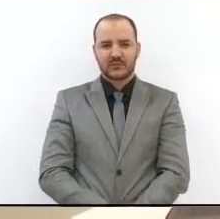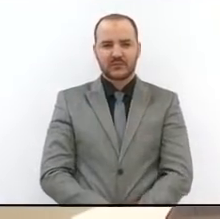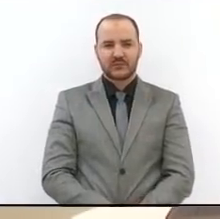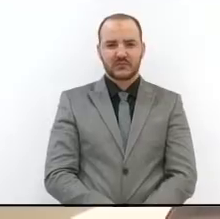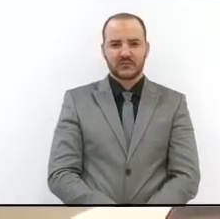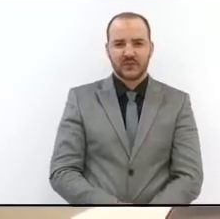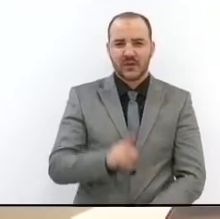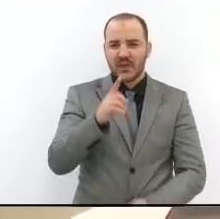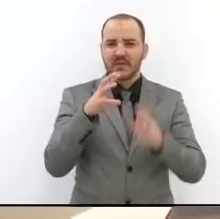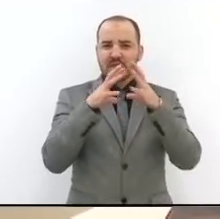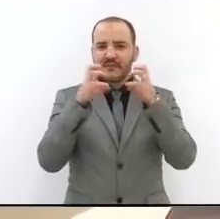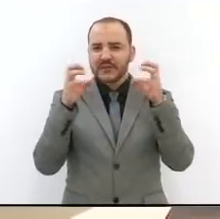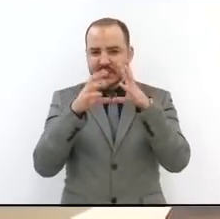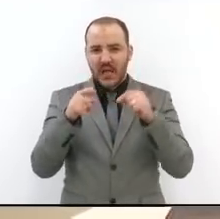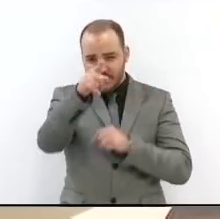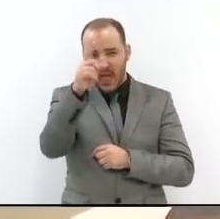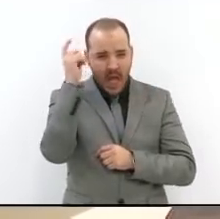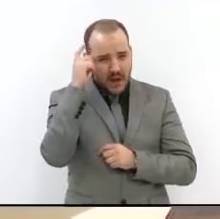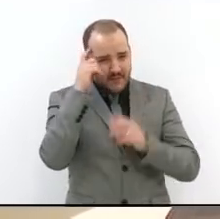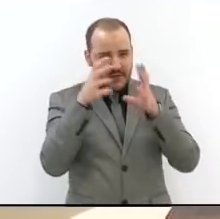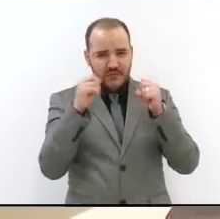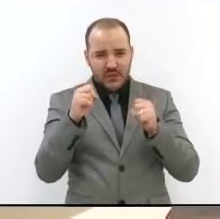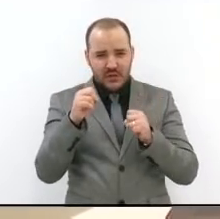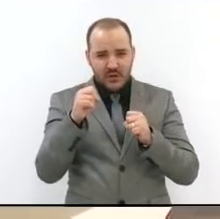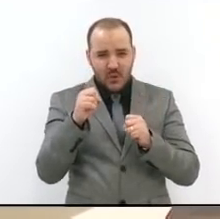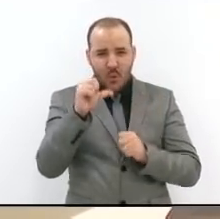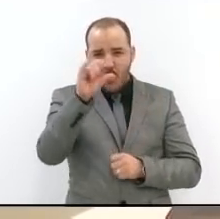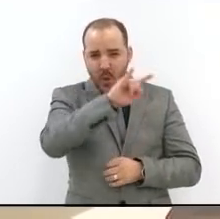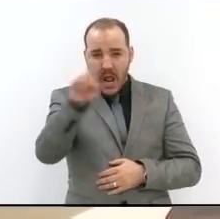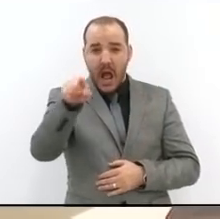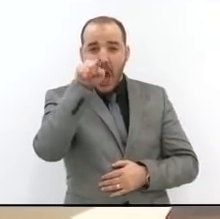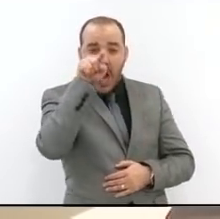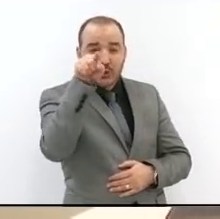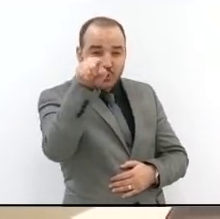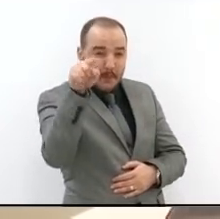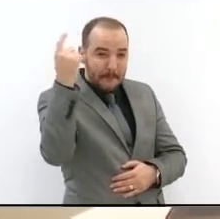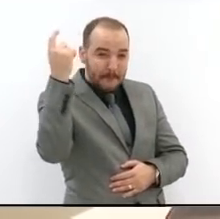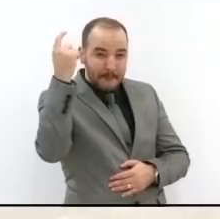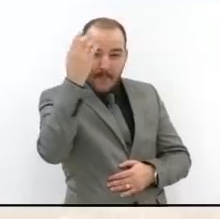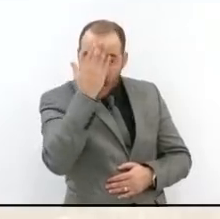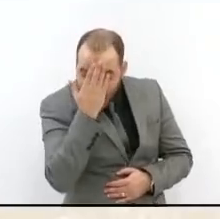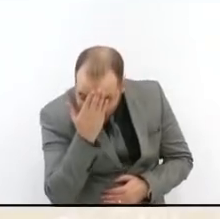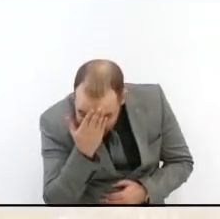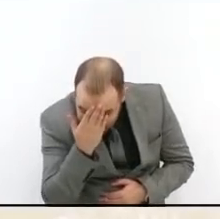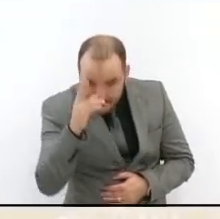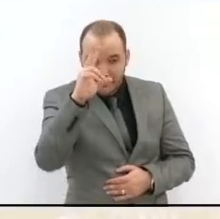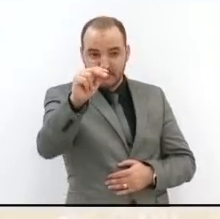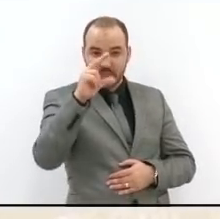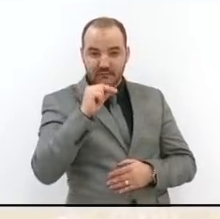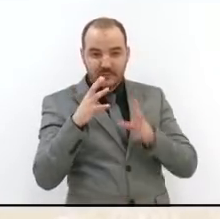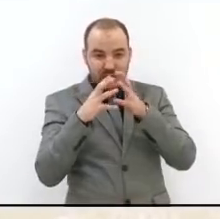هل تعلمون ماذا تعني هذه الآية يا أبنائي؟ نعم، إنها